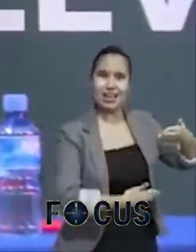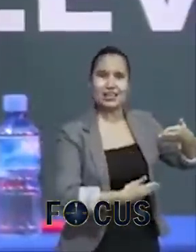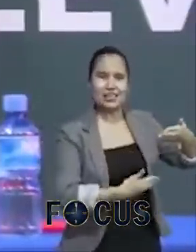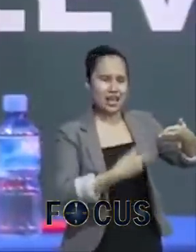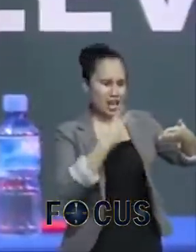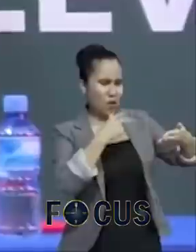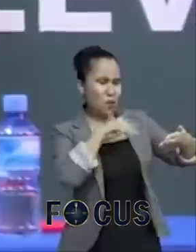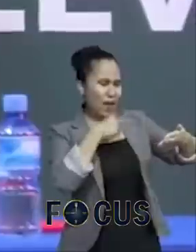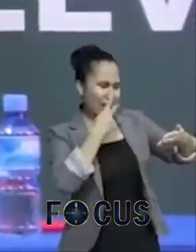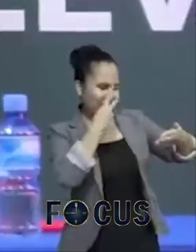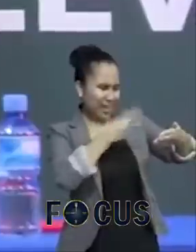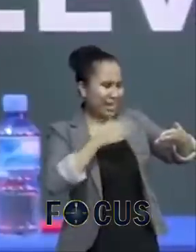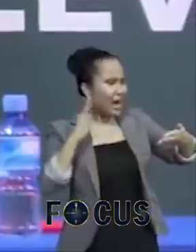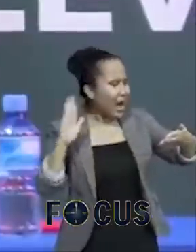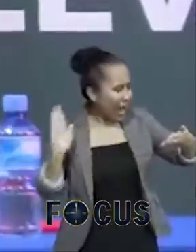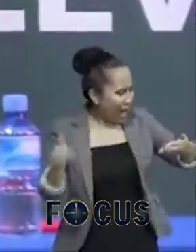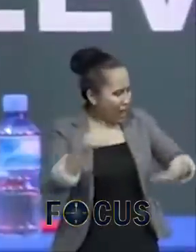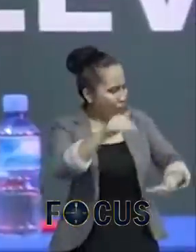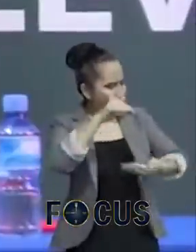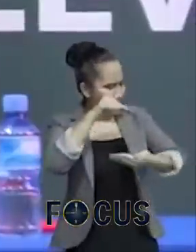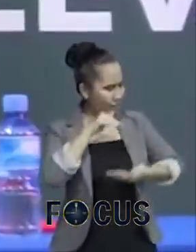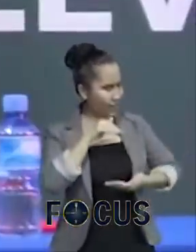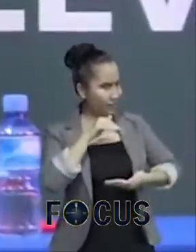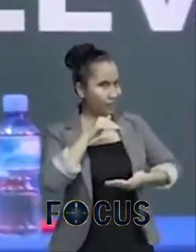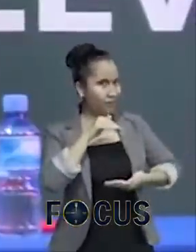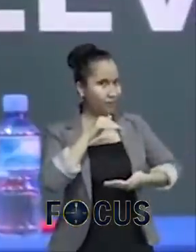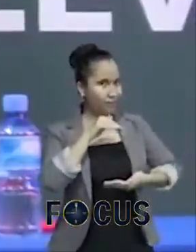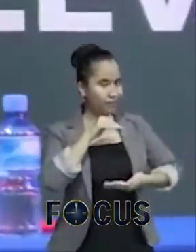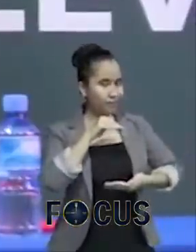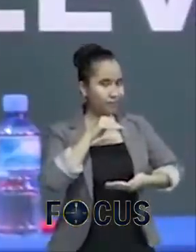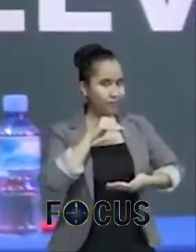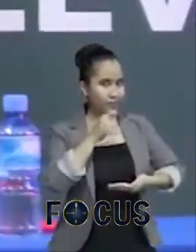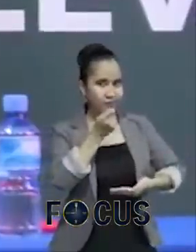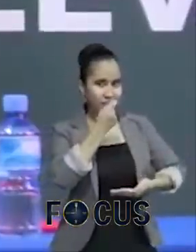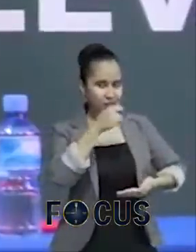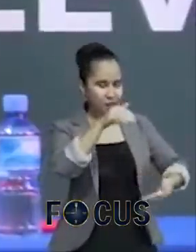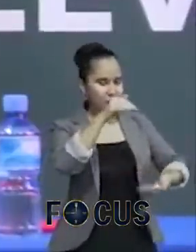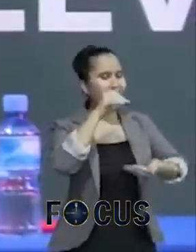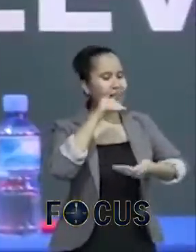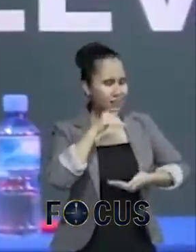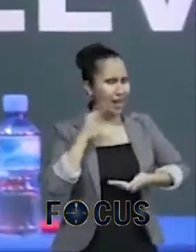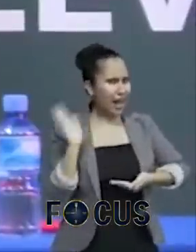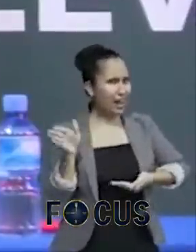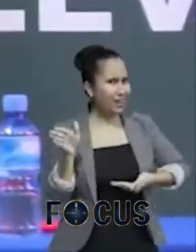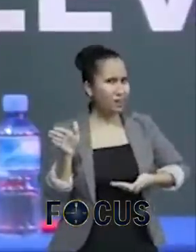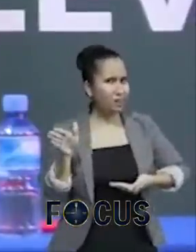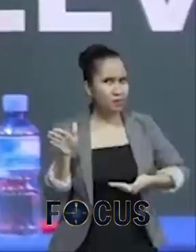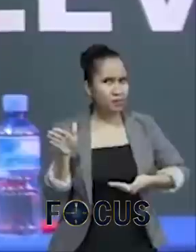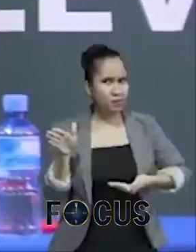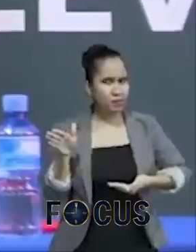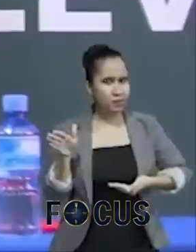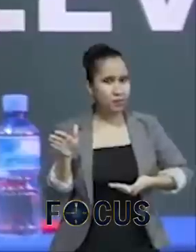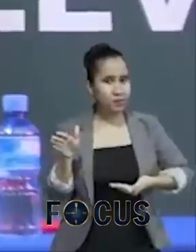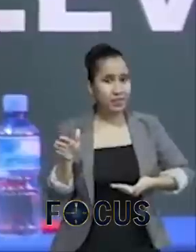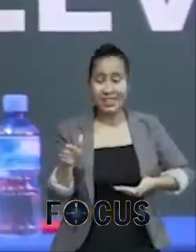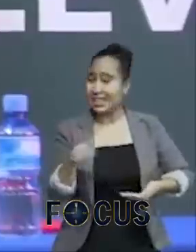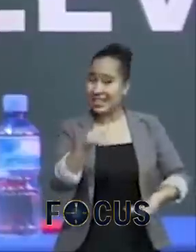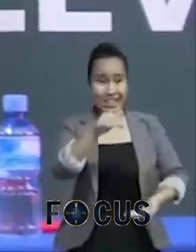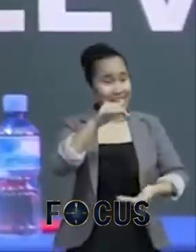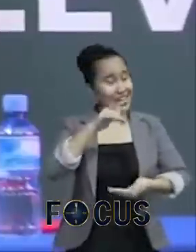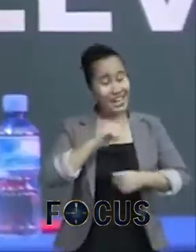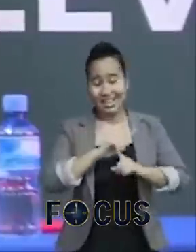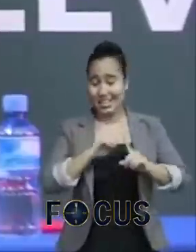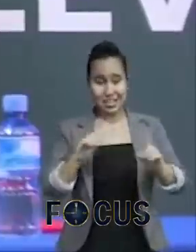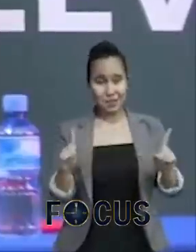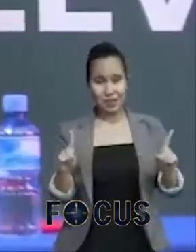kies wan pakket kaba, if i kies you pakket kaba, u sa, if you kies i pakket kaba, you no kies moro, maar als